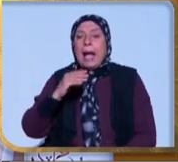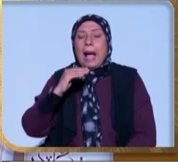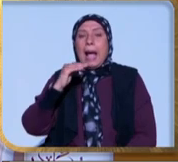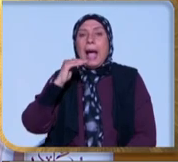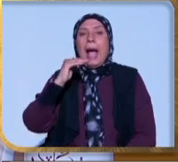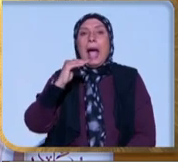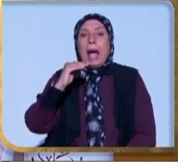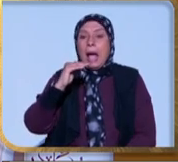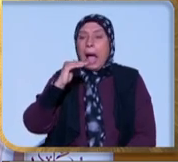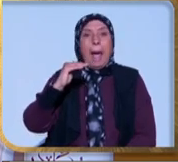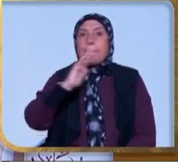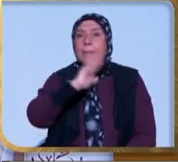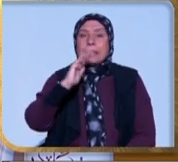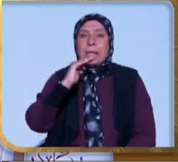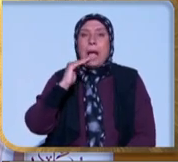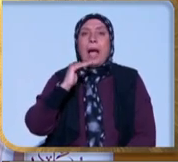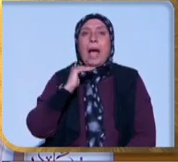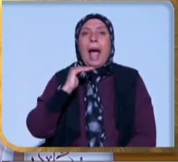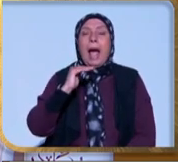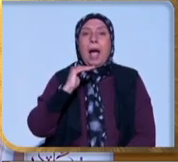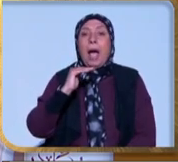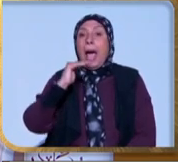مثلا